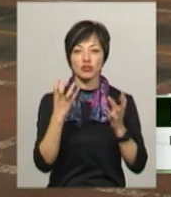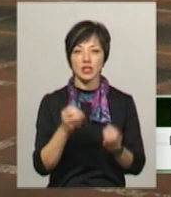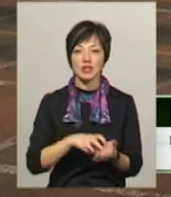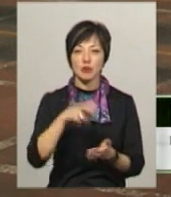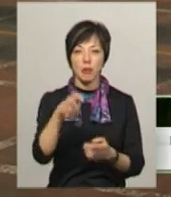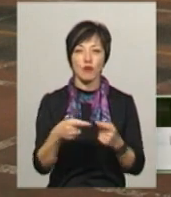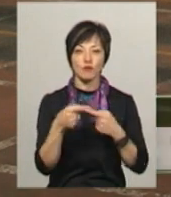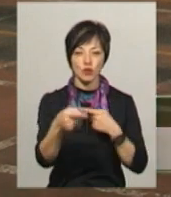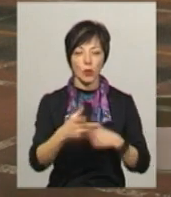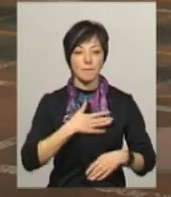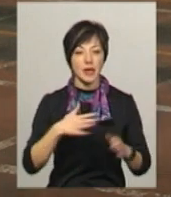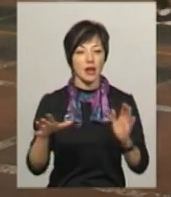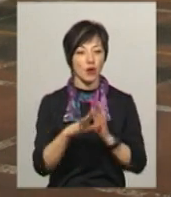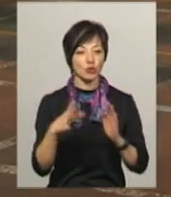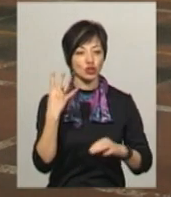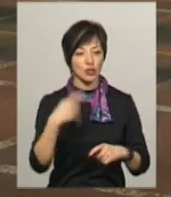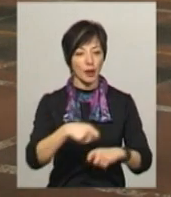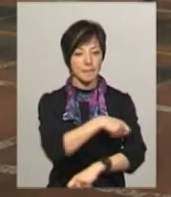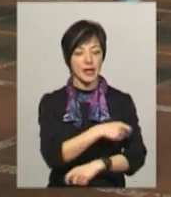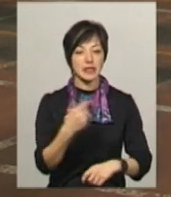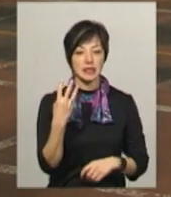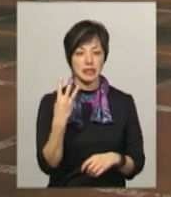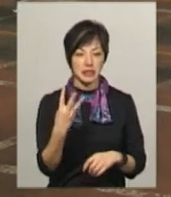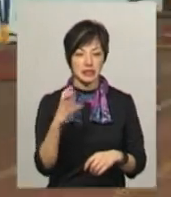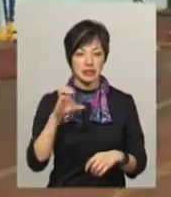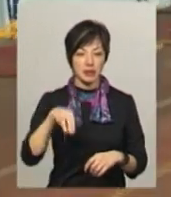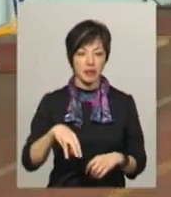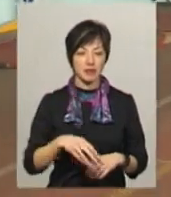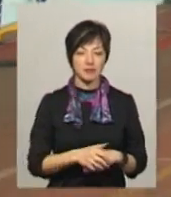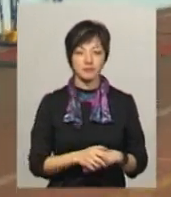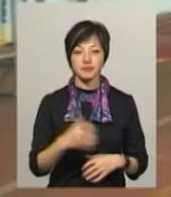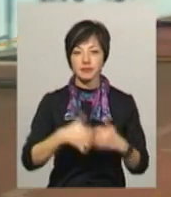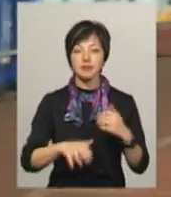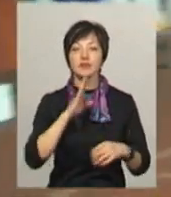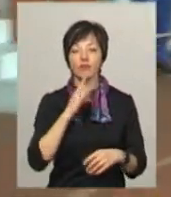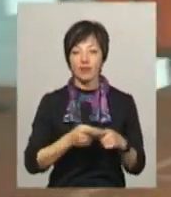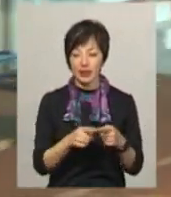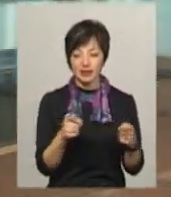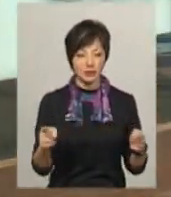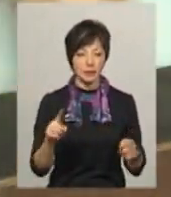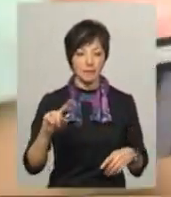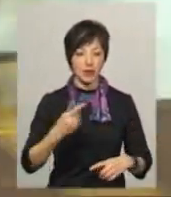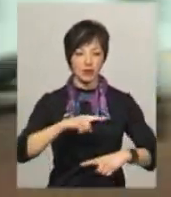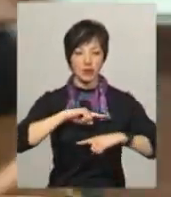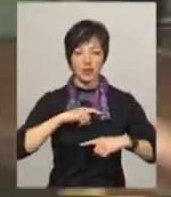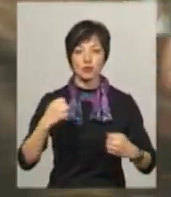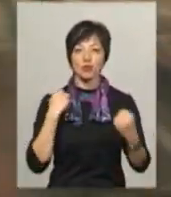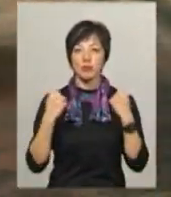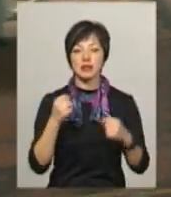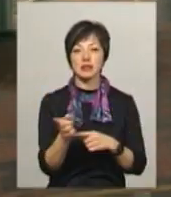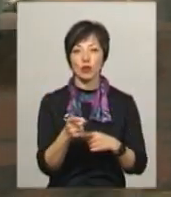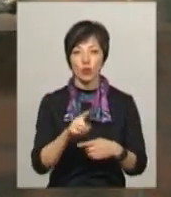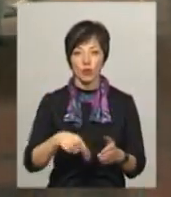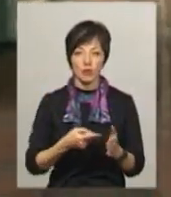довжину. Мій рекорд 4 метра 3 сантиметри. Серед дівчат на цій дистанції першою фінішувала спортсменка з Тернополя